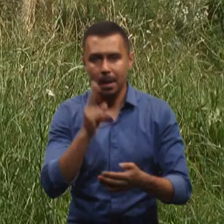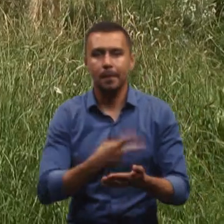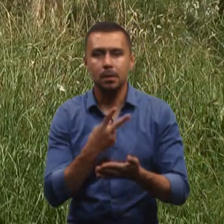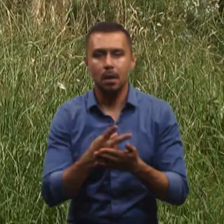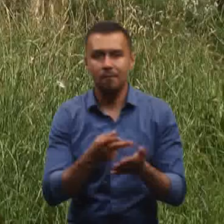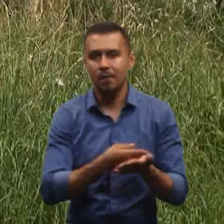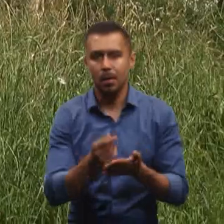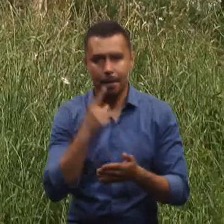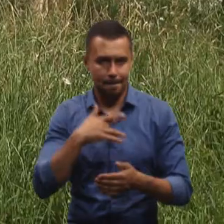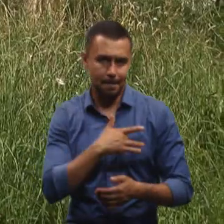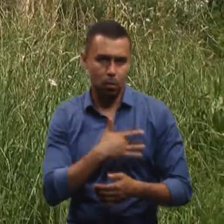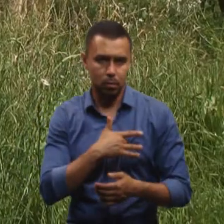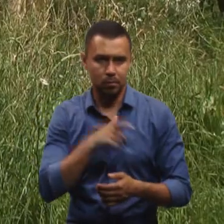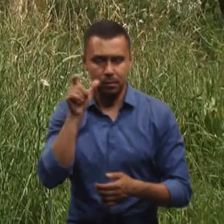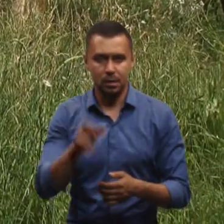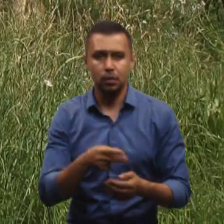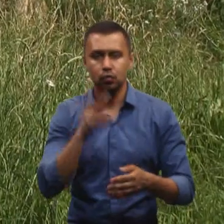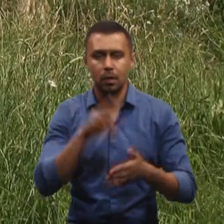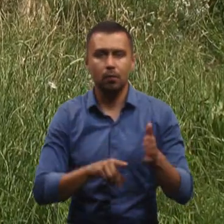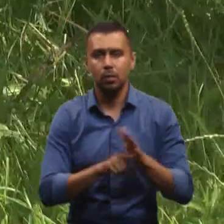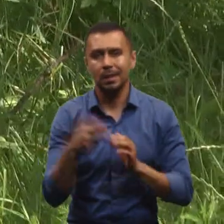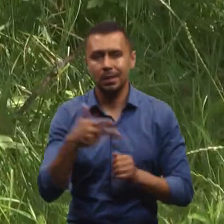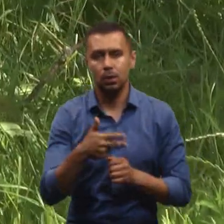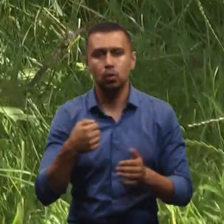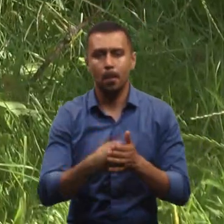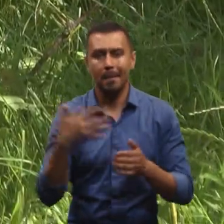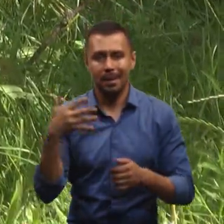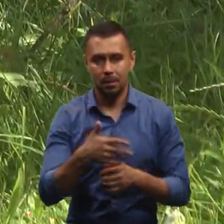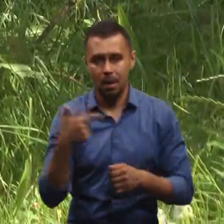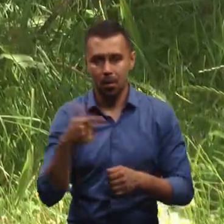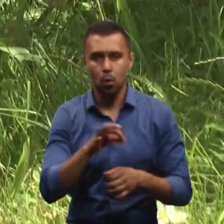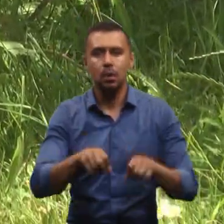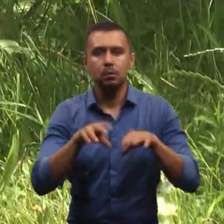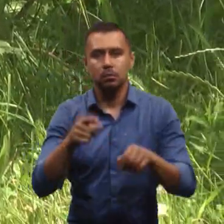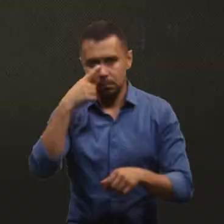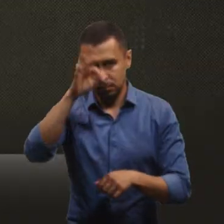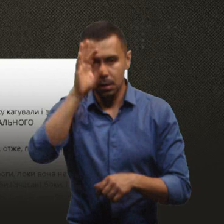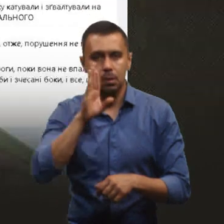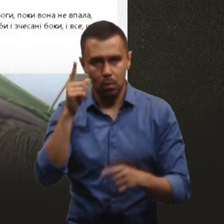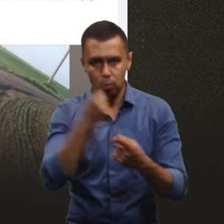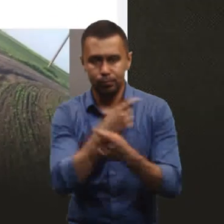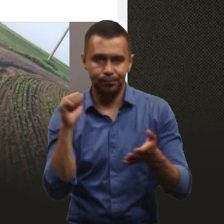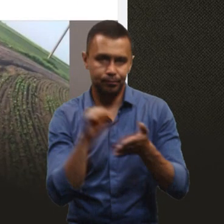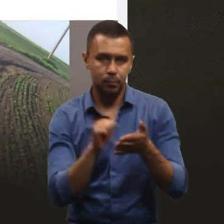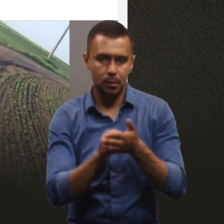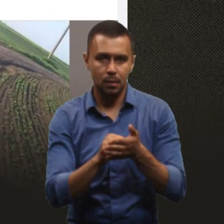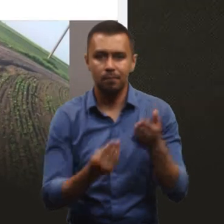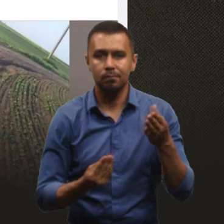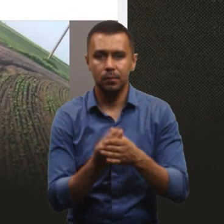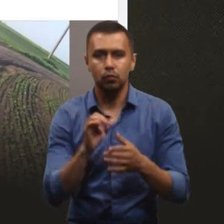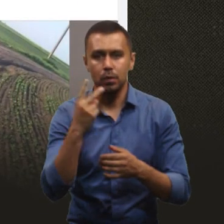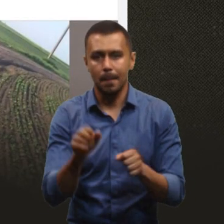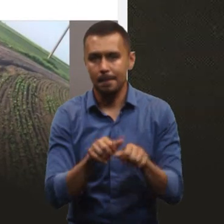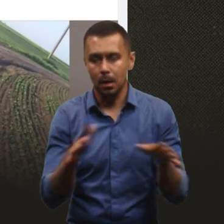передбачає виплату підозрюваним штрафу сумою від 3 до 5 тисяч. Гривень. Про рішення поліції жінка опублікувала пост в